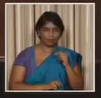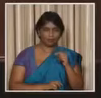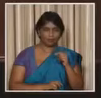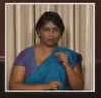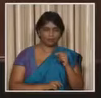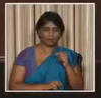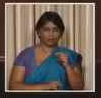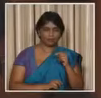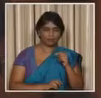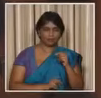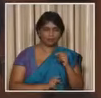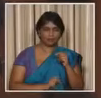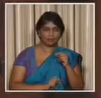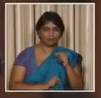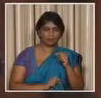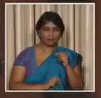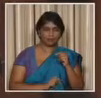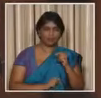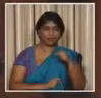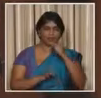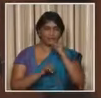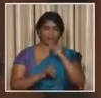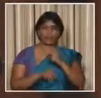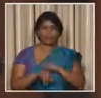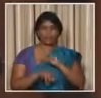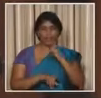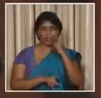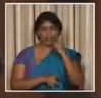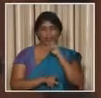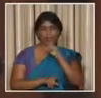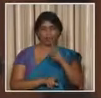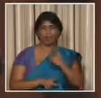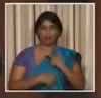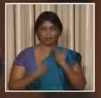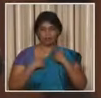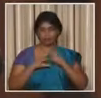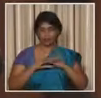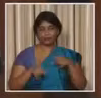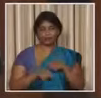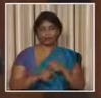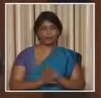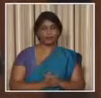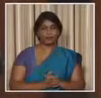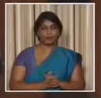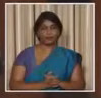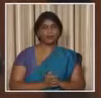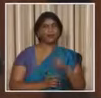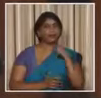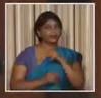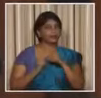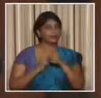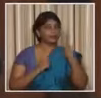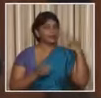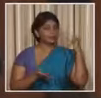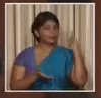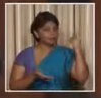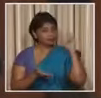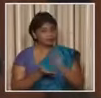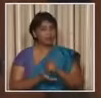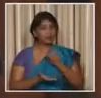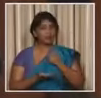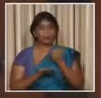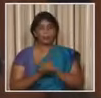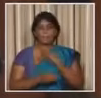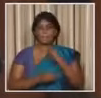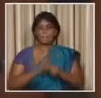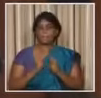normally you inform us in 2 minutes, so I thought I have 2 more minutes, so let me finish. I'll conclude. So yeah, he indan ævilla he hamba karala mehe ævilla